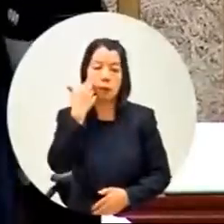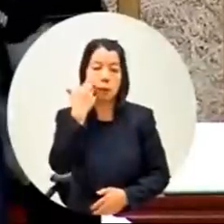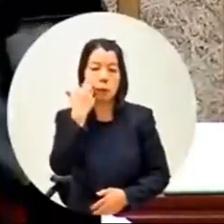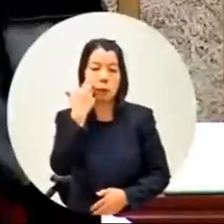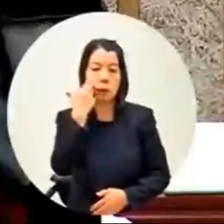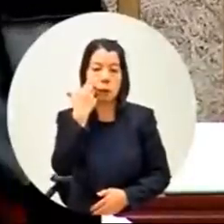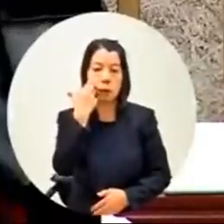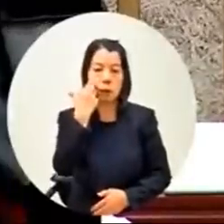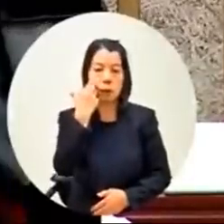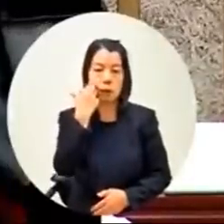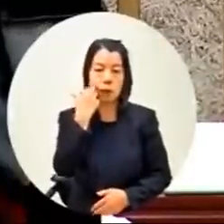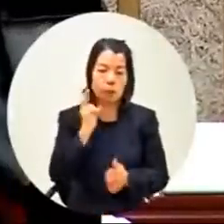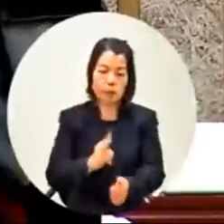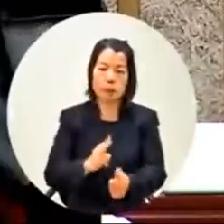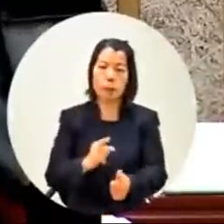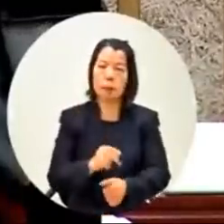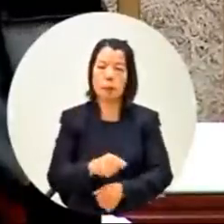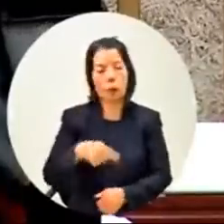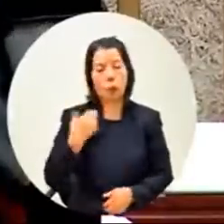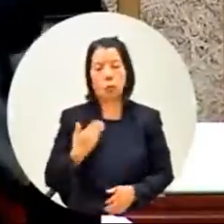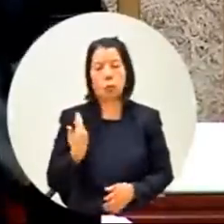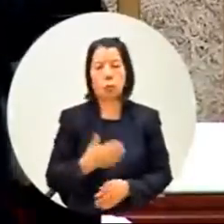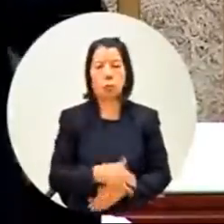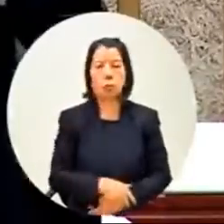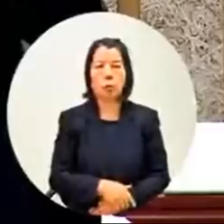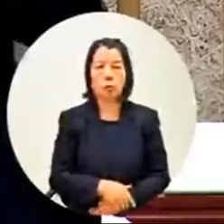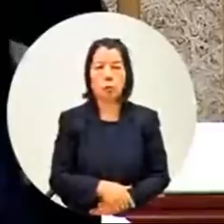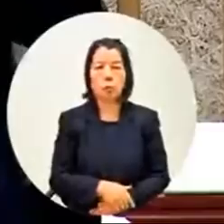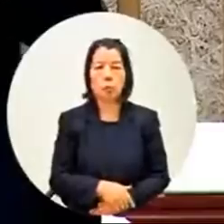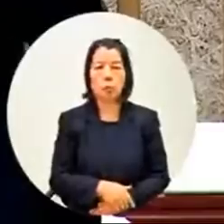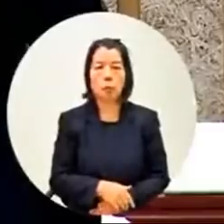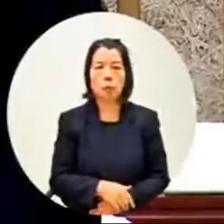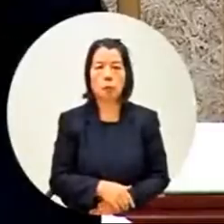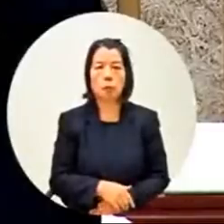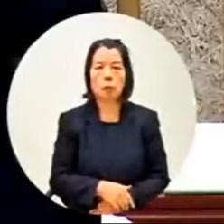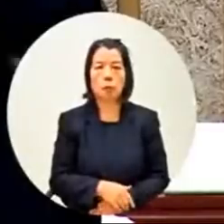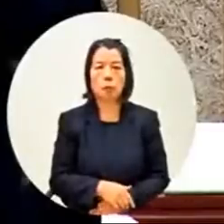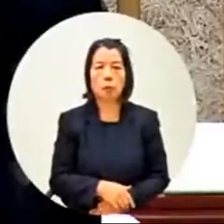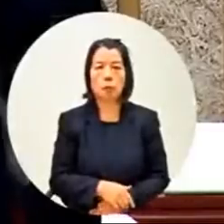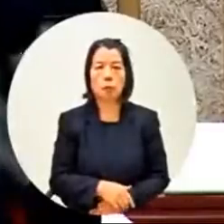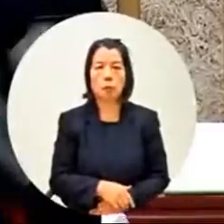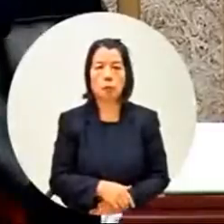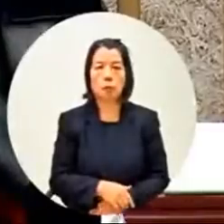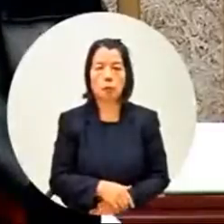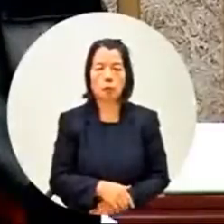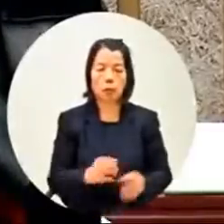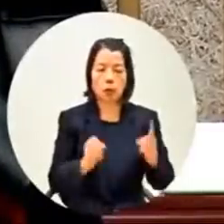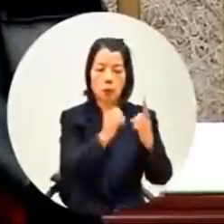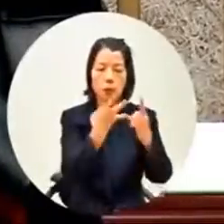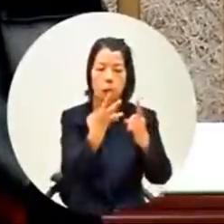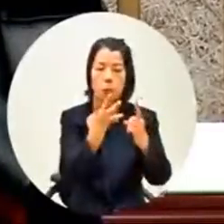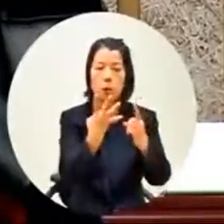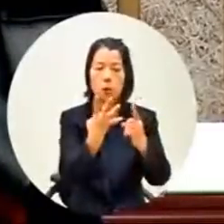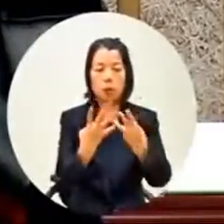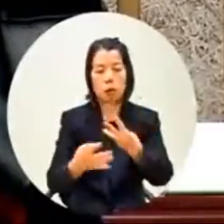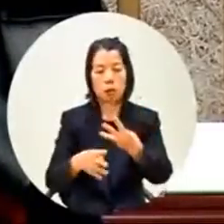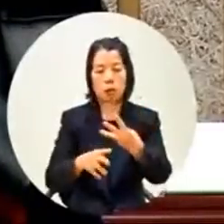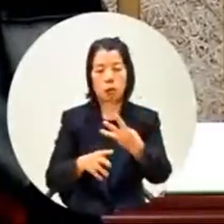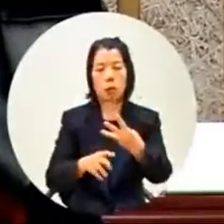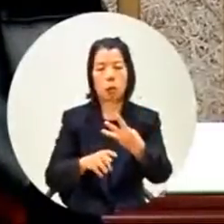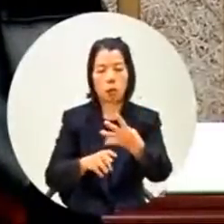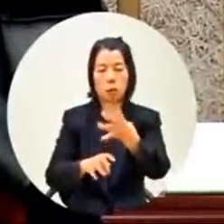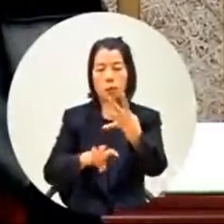请说？ 何鸿业，我不了解。 你不了解，那你继续站着。104年4月30